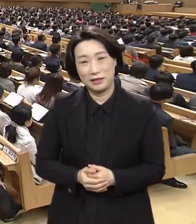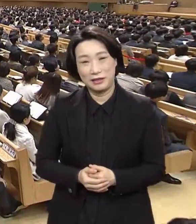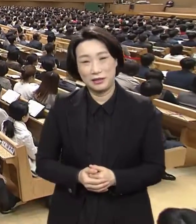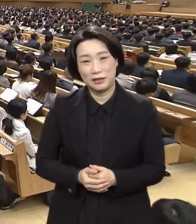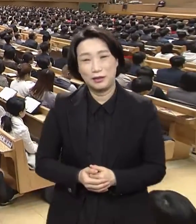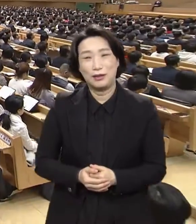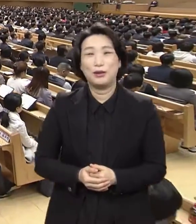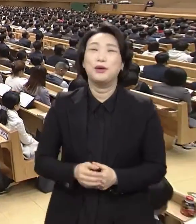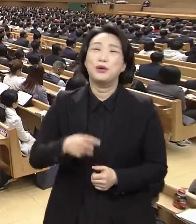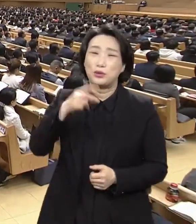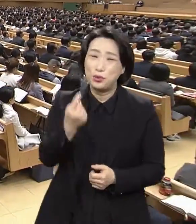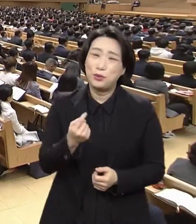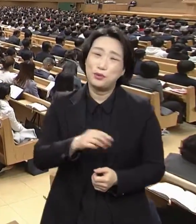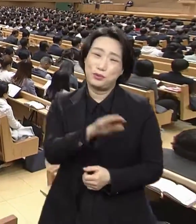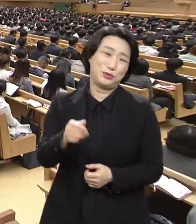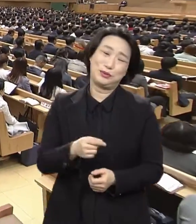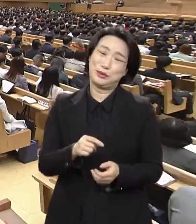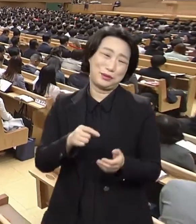그래도 모자라.